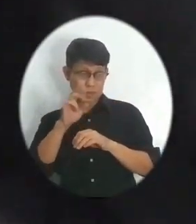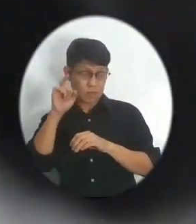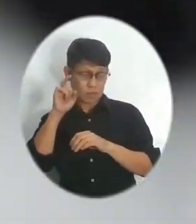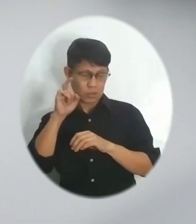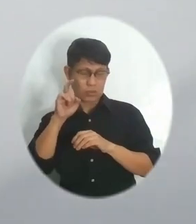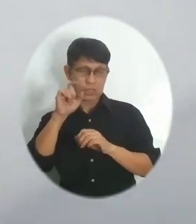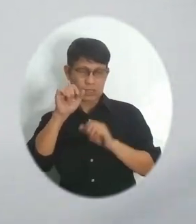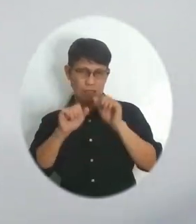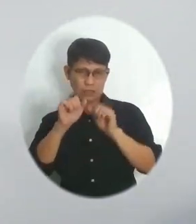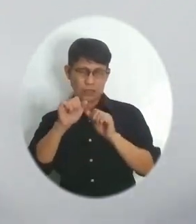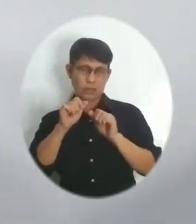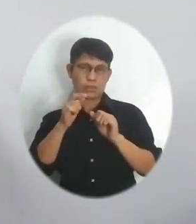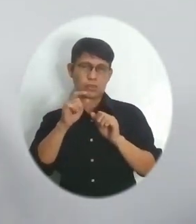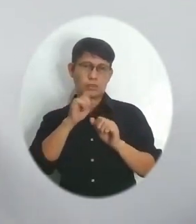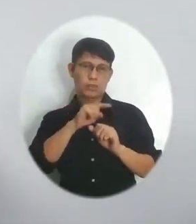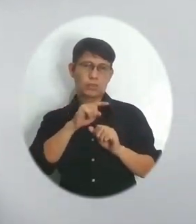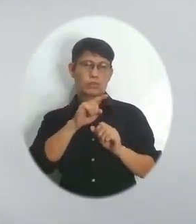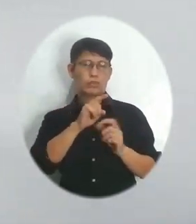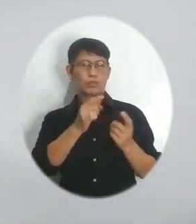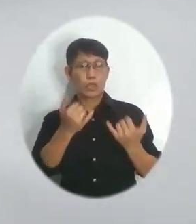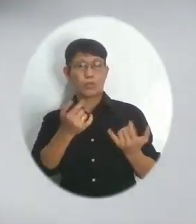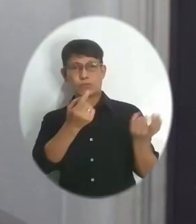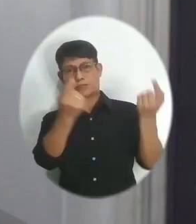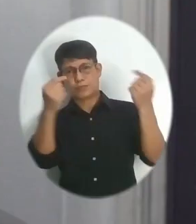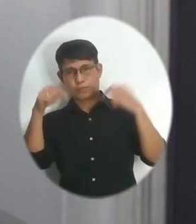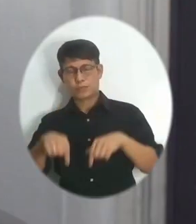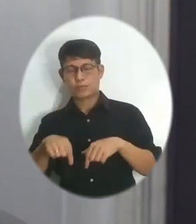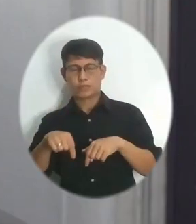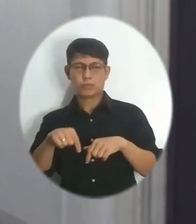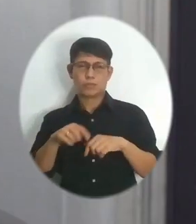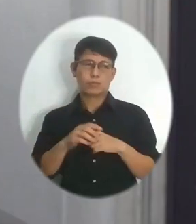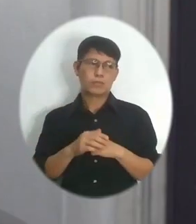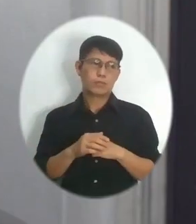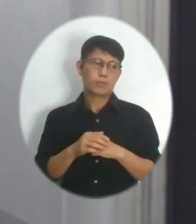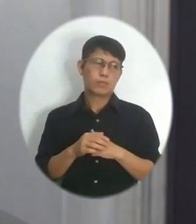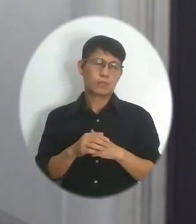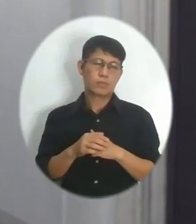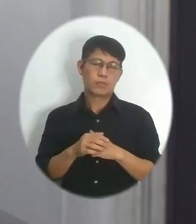ng hearing aid. Ayun, na pumunta kami dito.